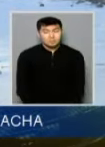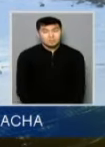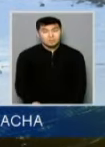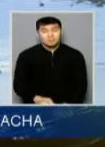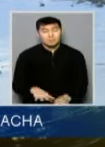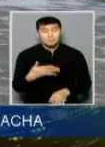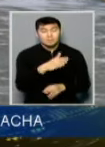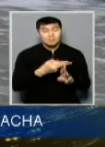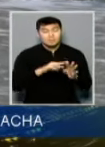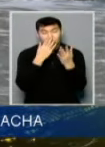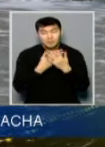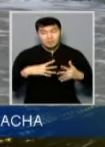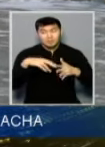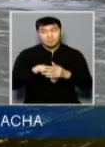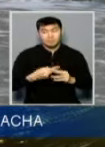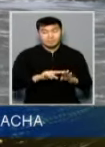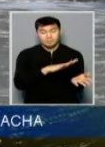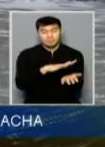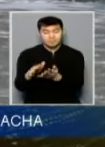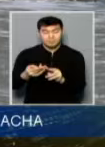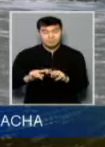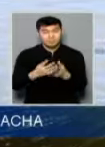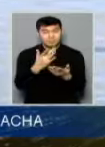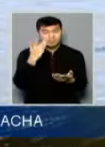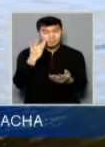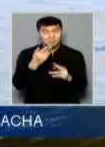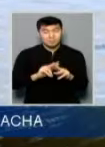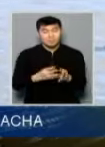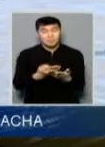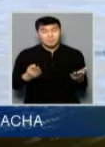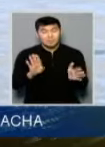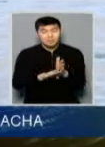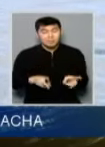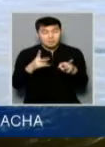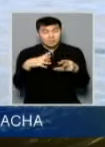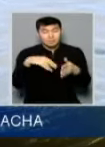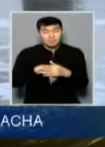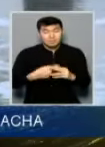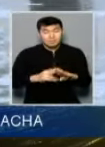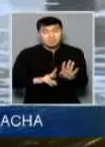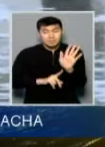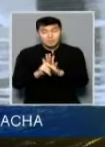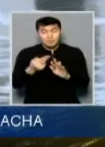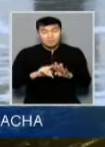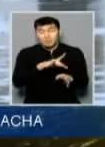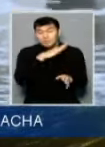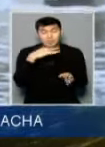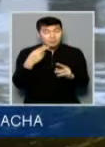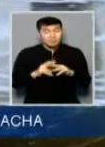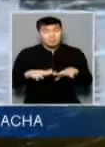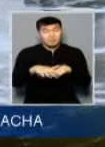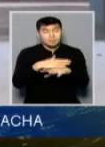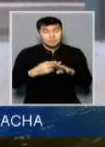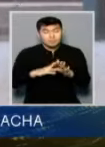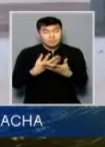Увлекшись рыбалкой, любители подледного лова зачастую пренебрегают правилами безопасности. Сейчас на реке много как самих